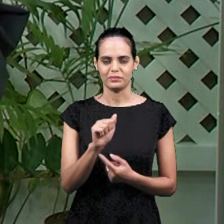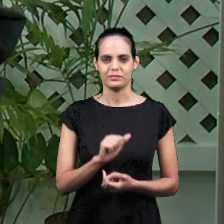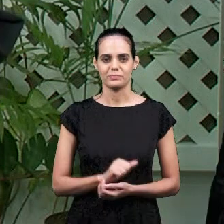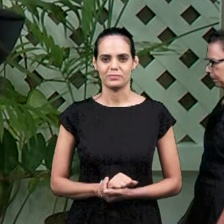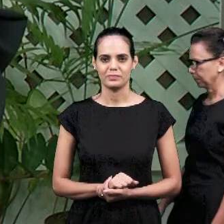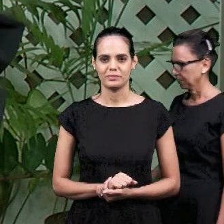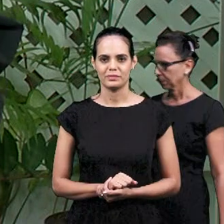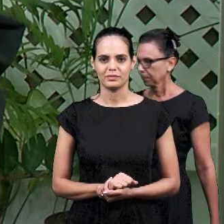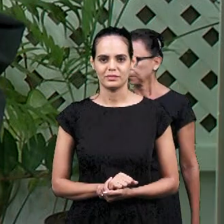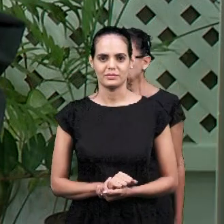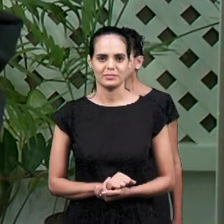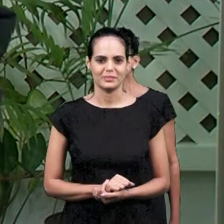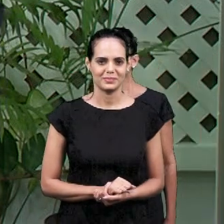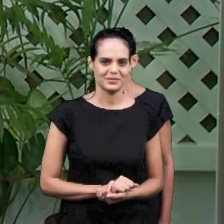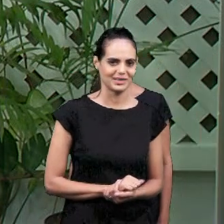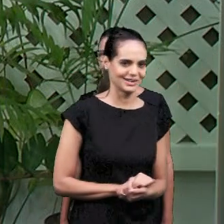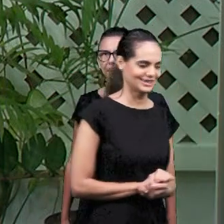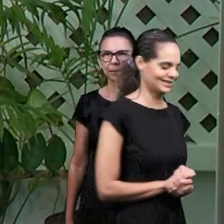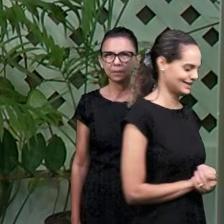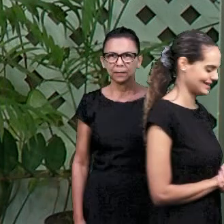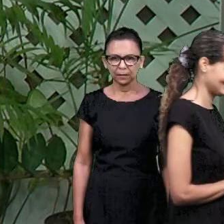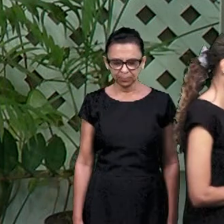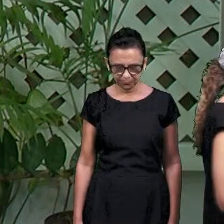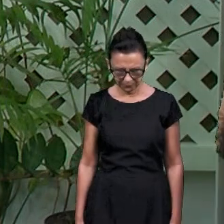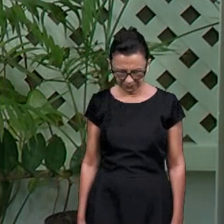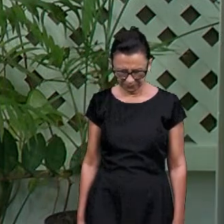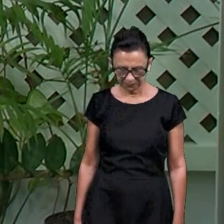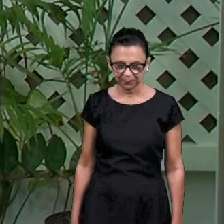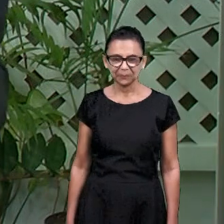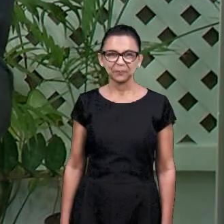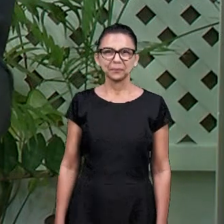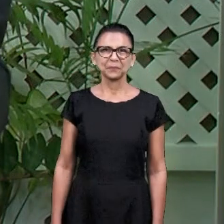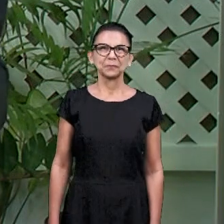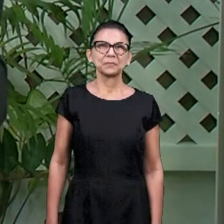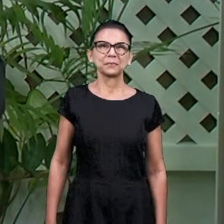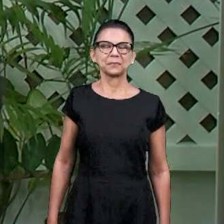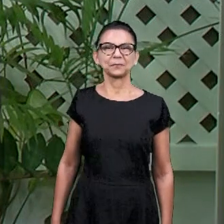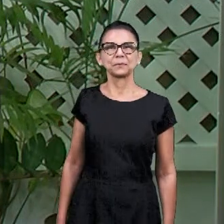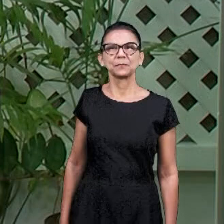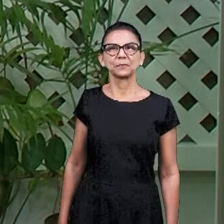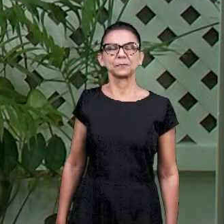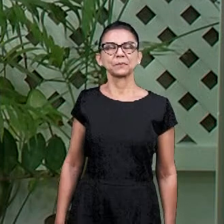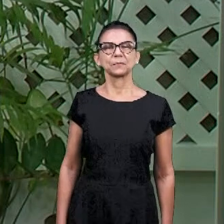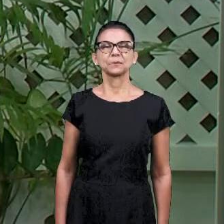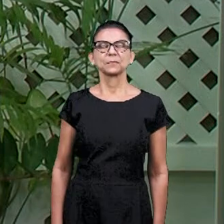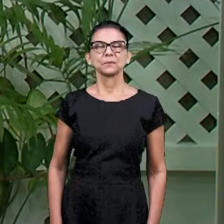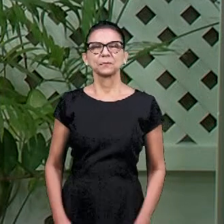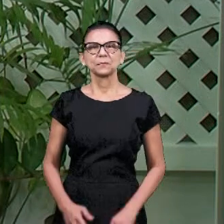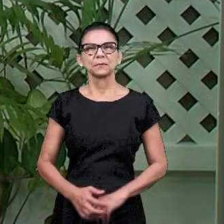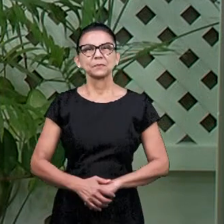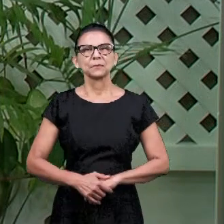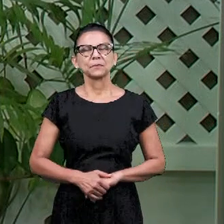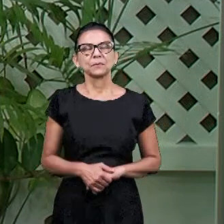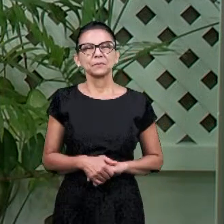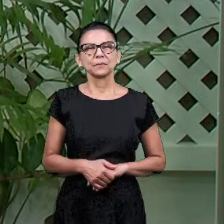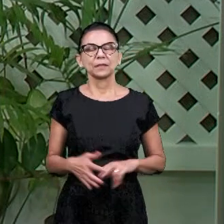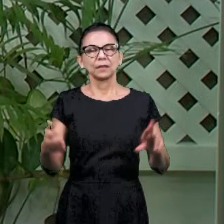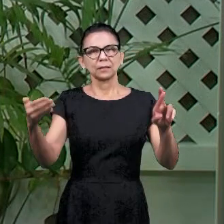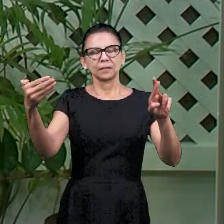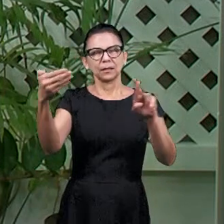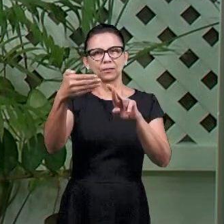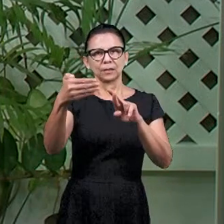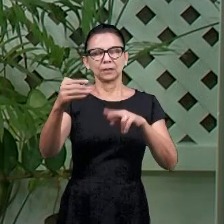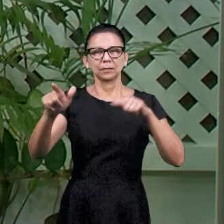Excusez-moi, c'est un frère, Rogério Medeiros de Oliveira. Il parle à propos de l'église de Rome et aussi l'église